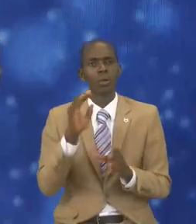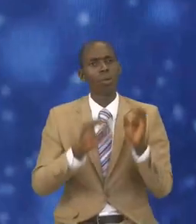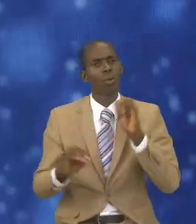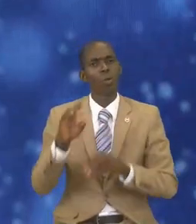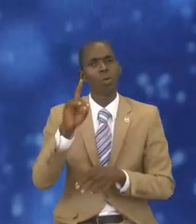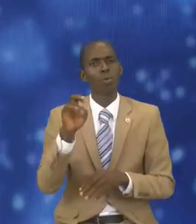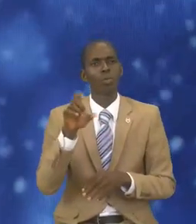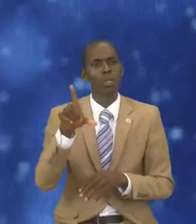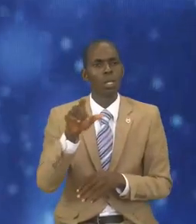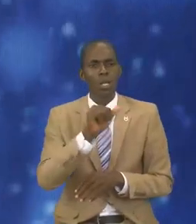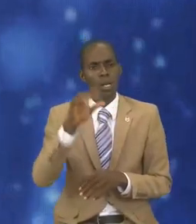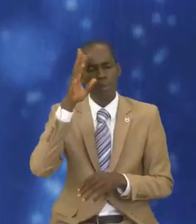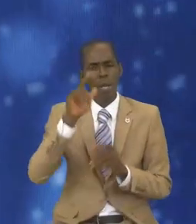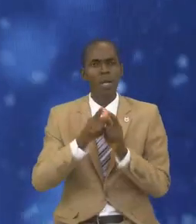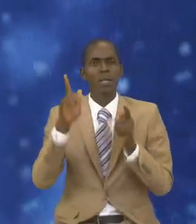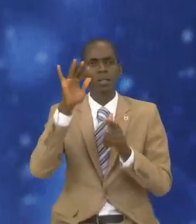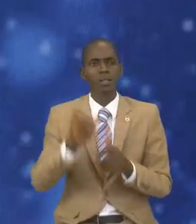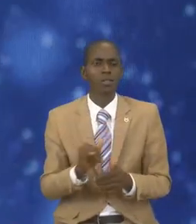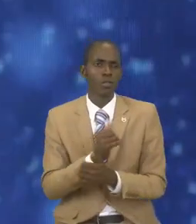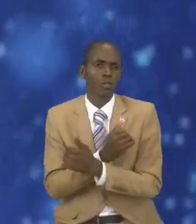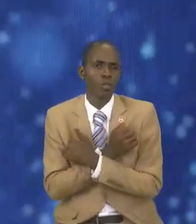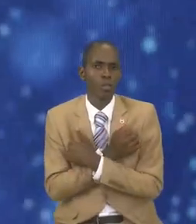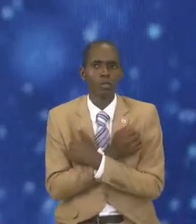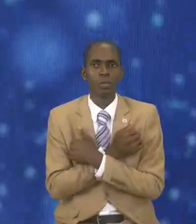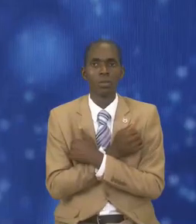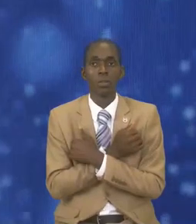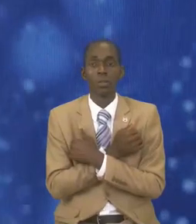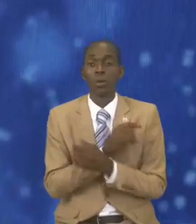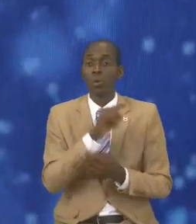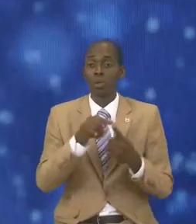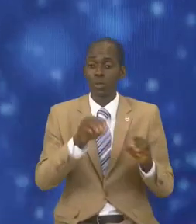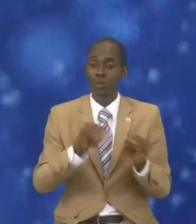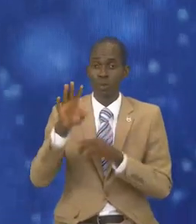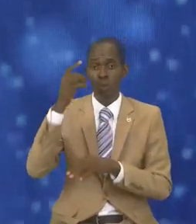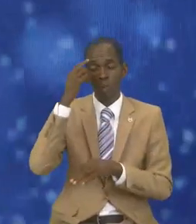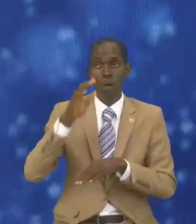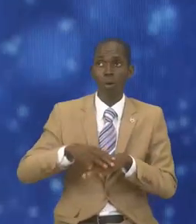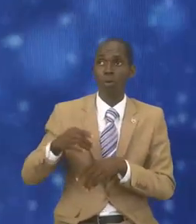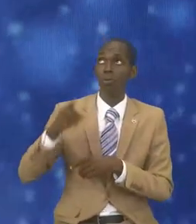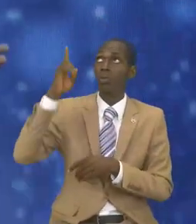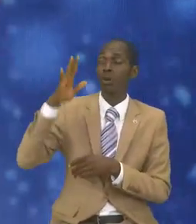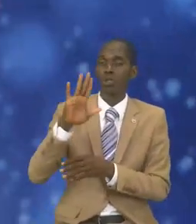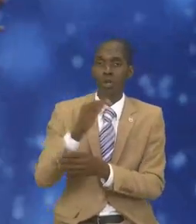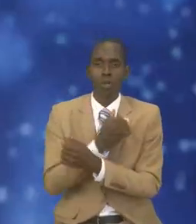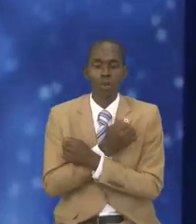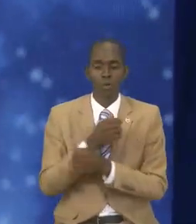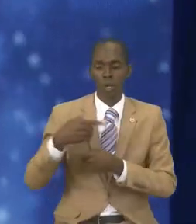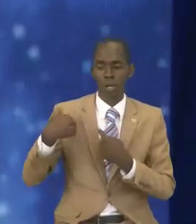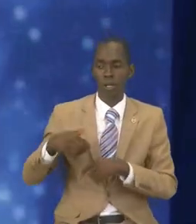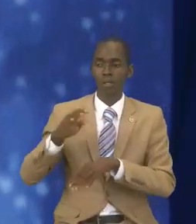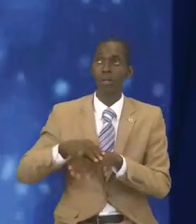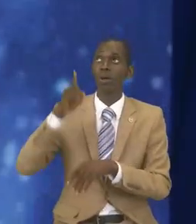Daniel, ne crains rien, homme bien-aimé, quand tu places ta foi, ton cœur, ton amour sur